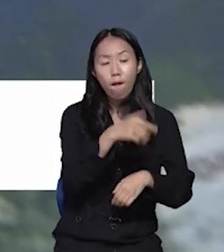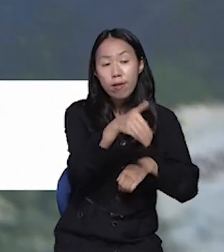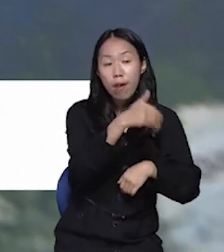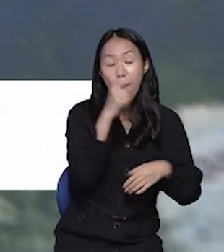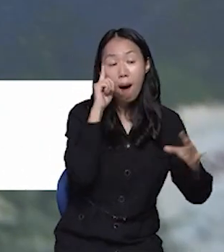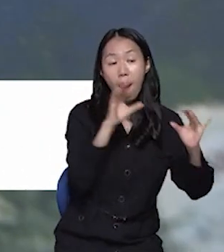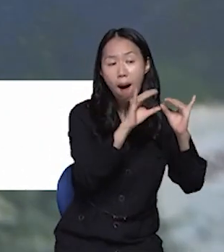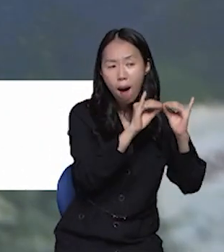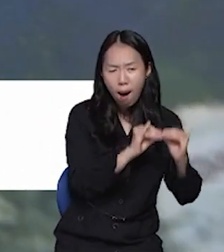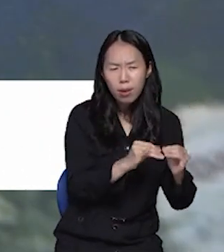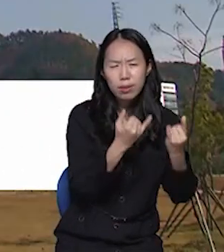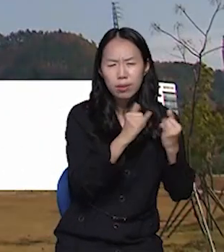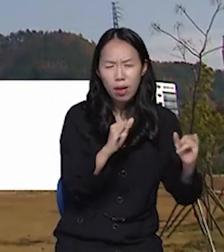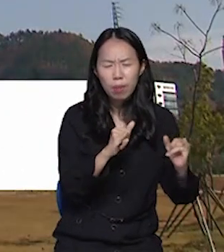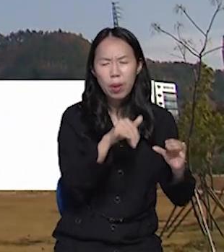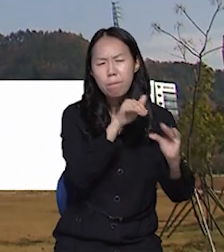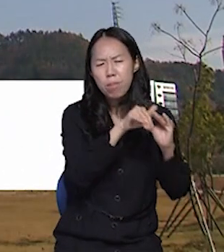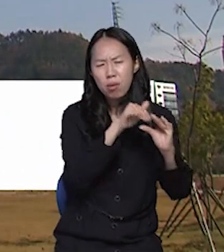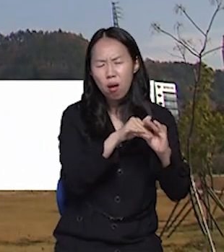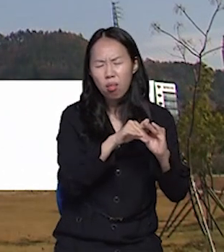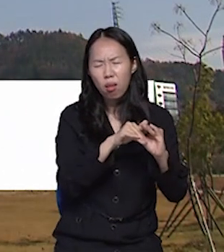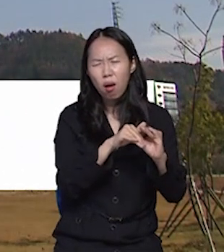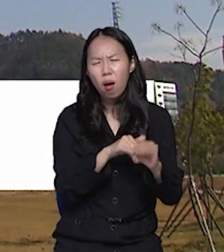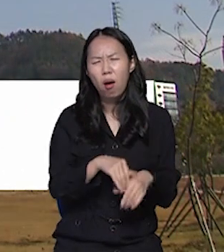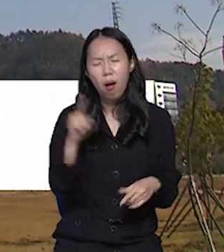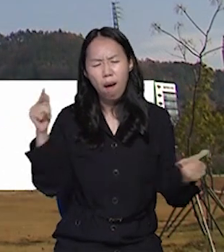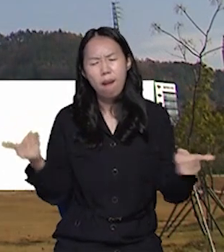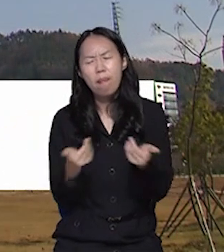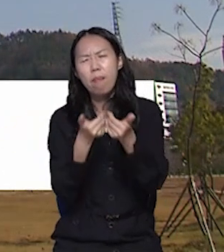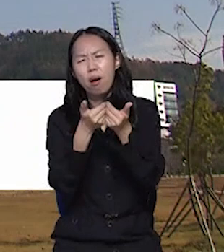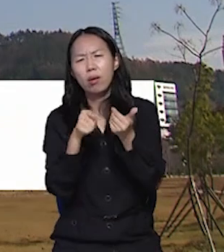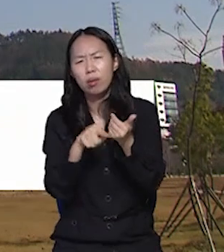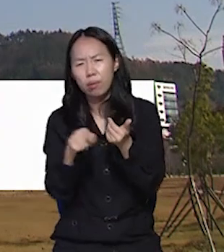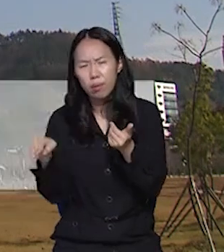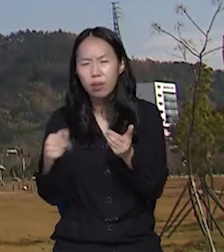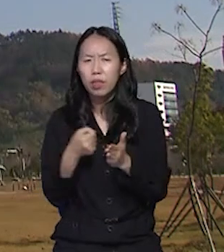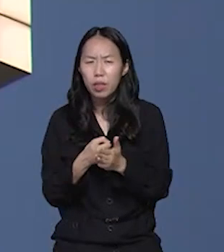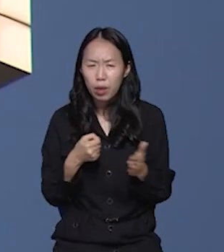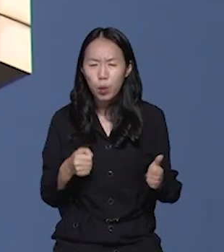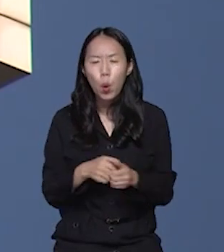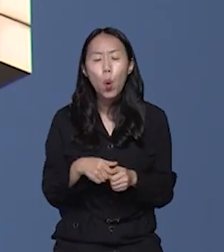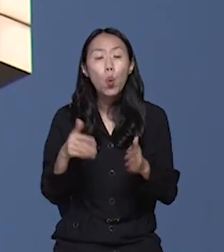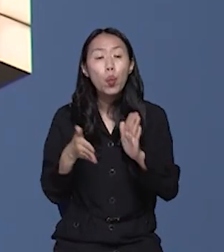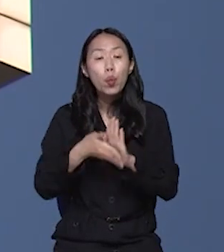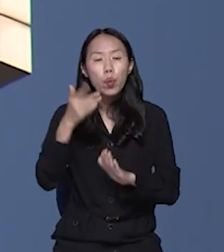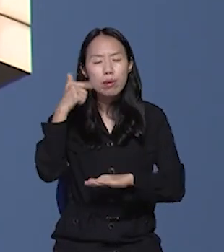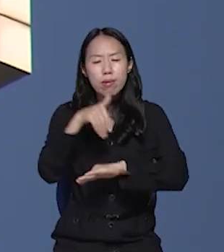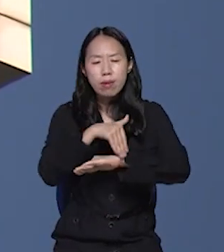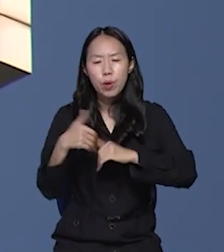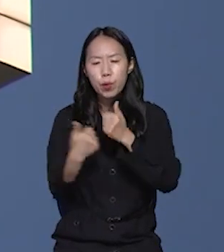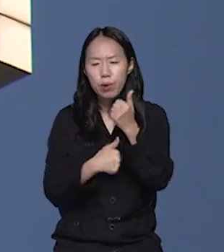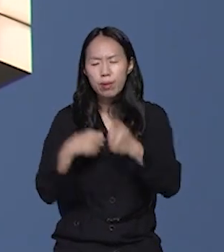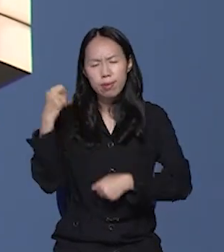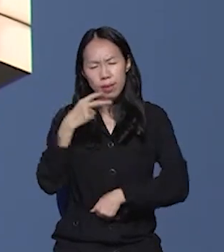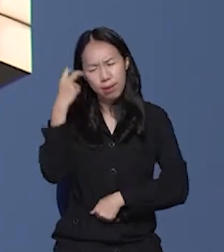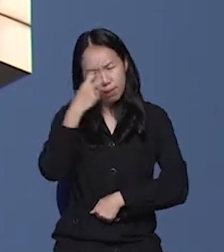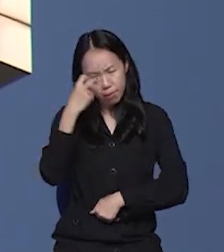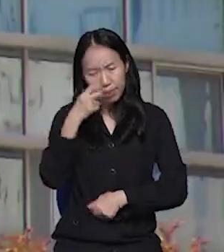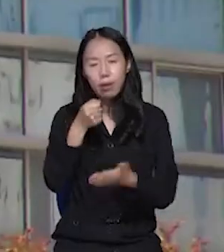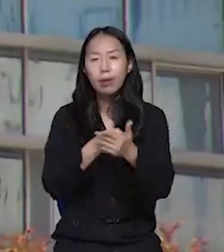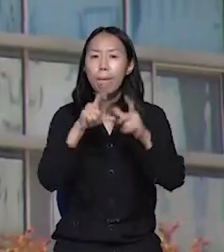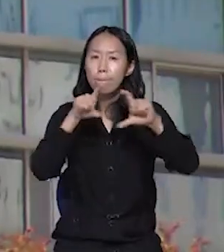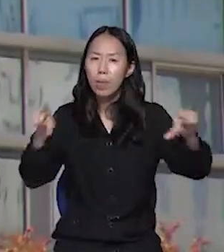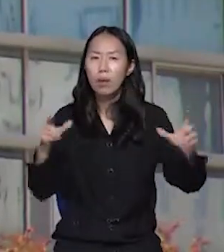보류됐지만 빗발치자 결국 지난달 말에는 전남도 도시계획 위원회에서 재심의 결정을 내렸습니다